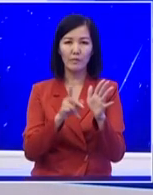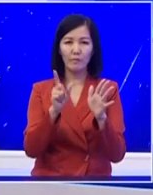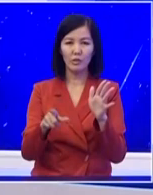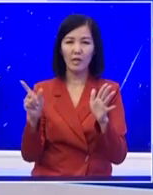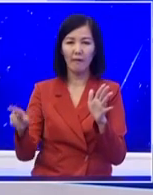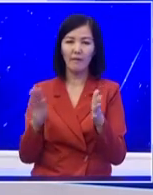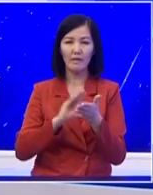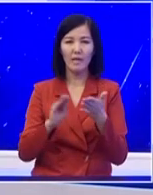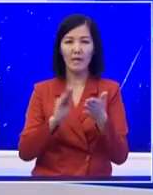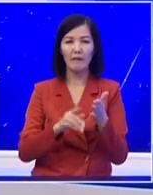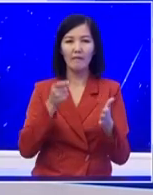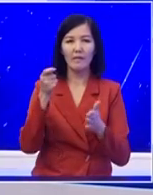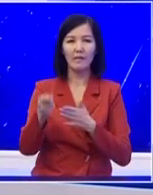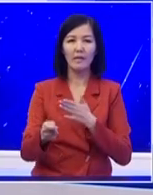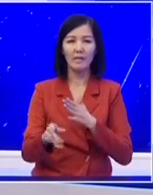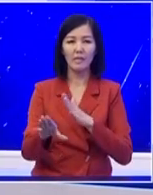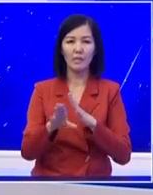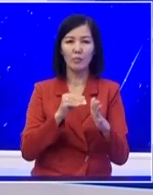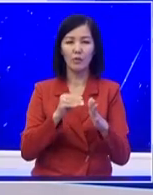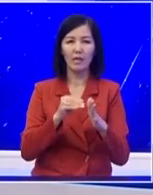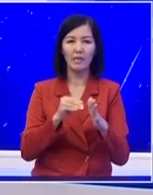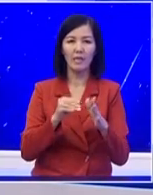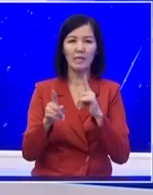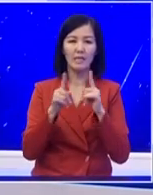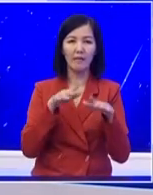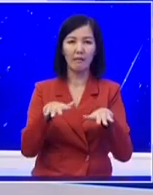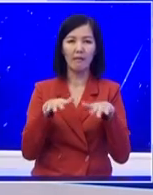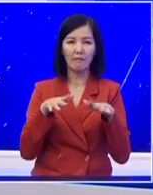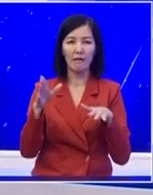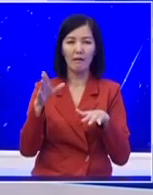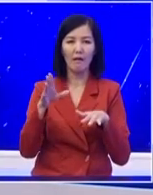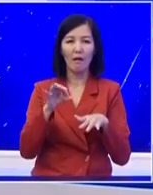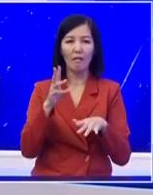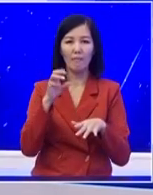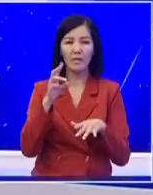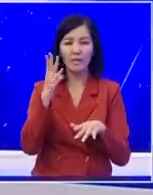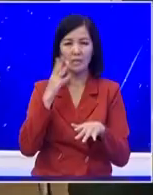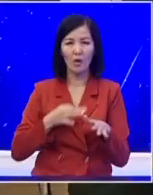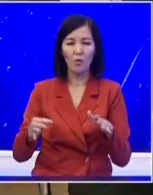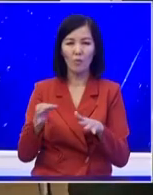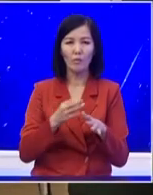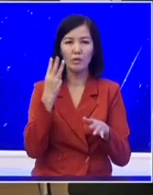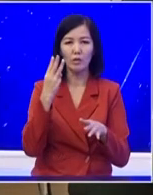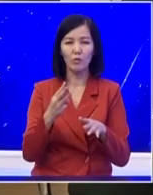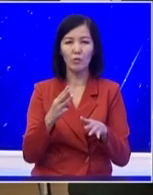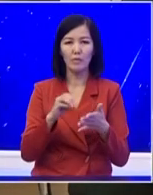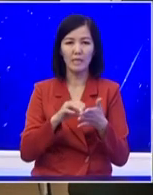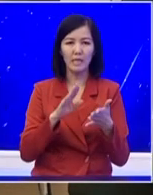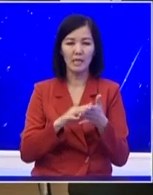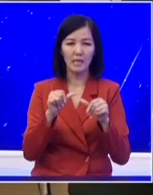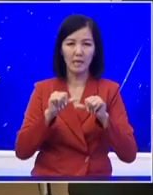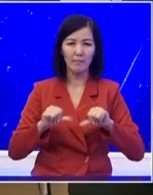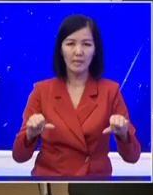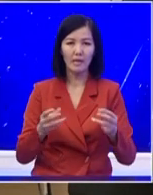Восемь человек подали заявление на кандидатство в депутаты Сената парламента от Алматинской области. Трое из них уже зарегистрированы